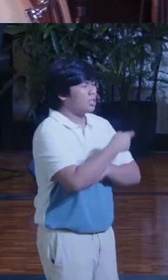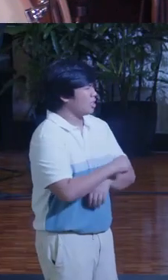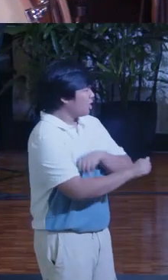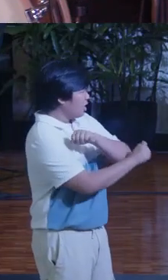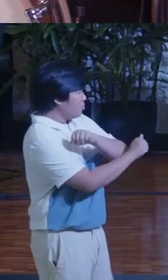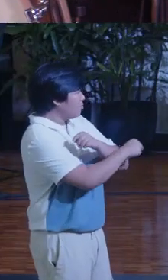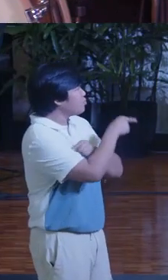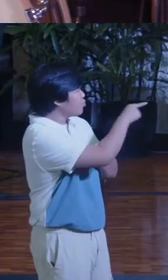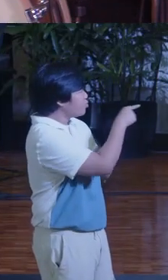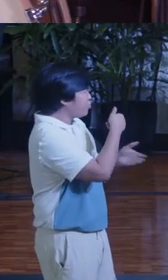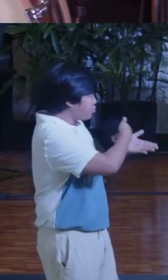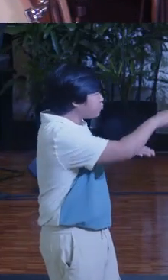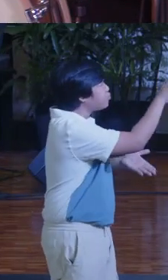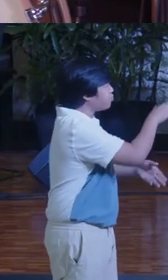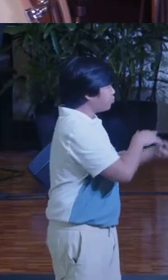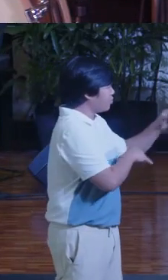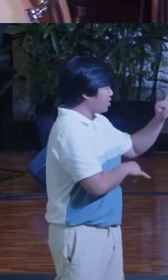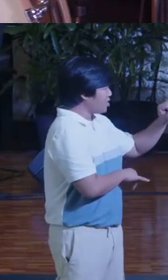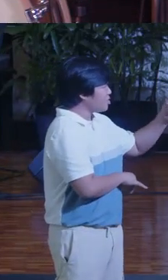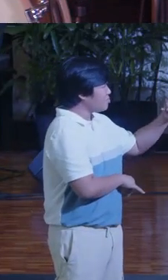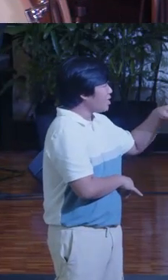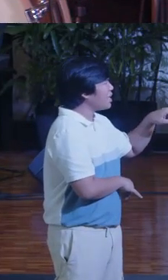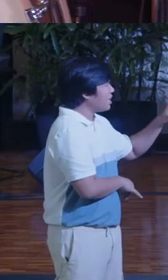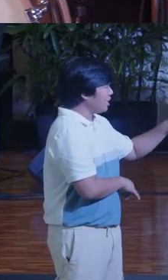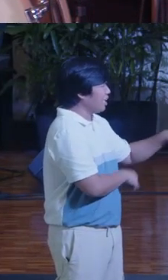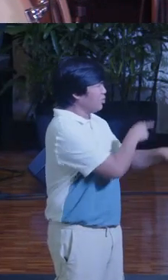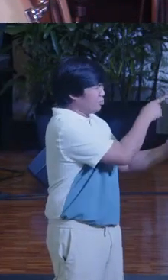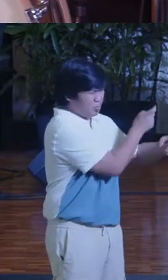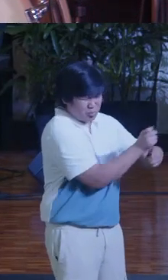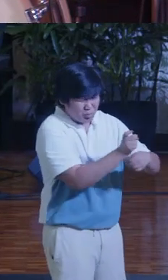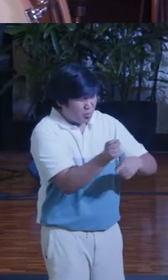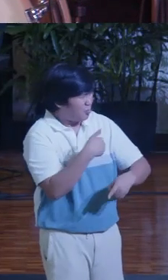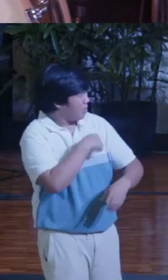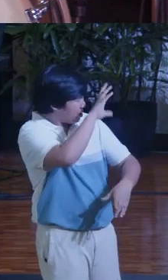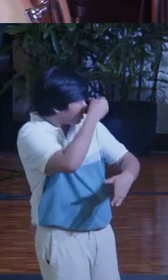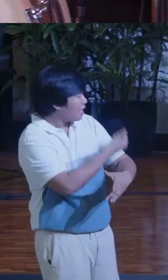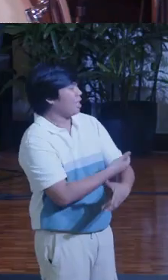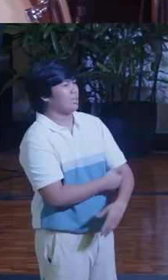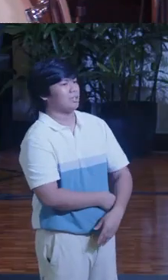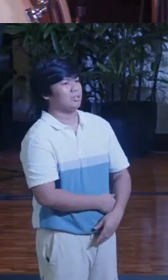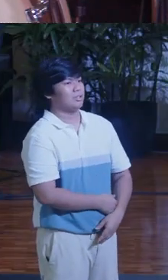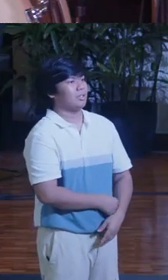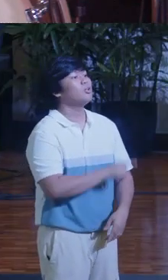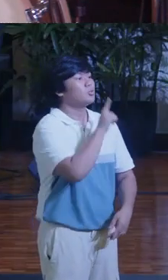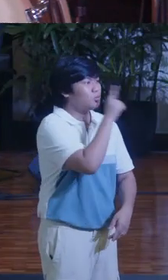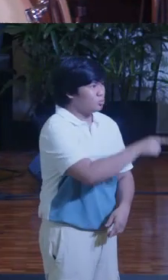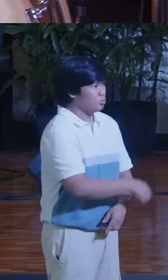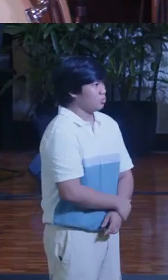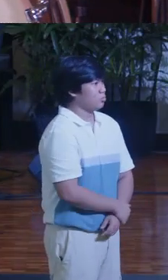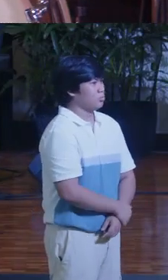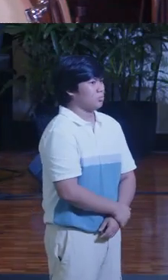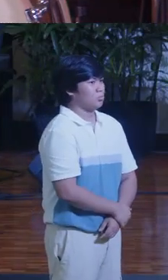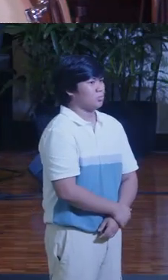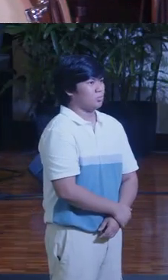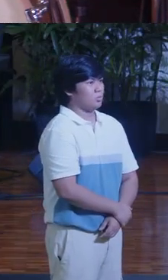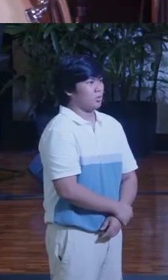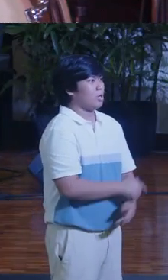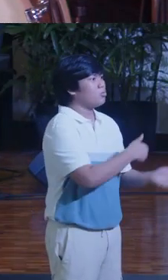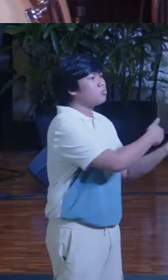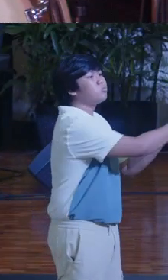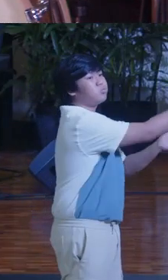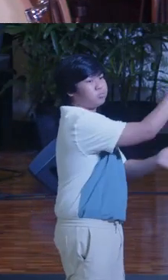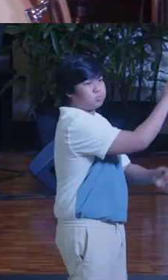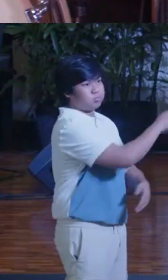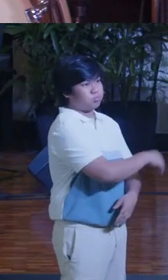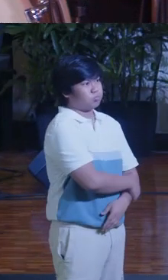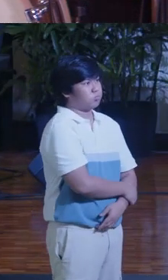son. Ito po yung sinabi ni Sarah kay Abraham. Nagkaroon ng siguro hindi